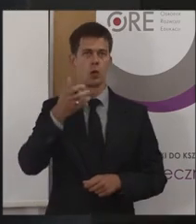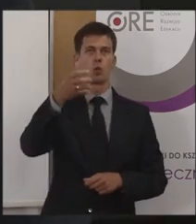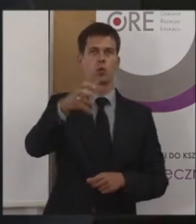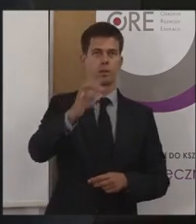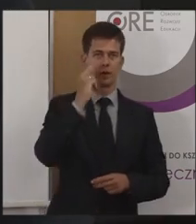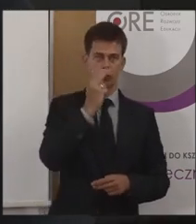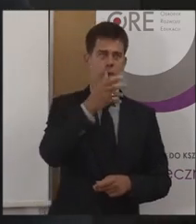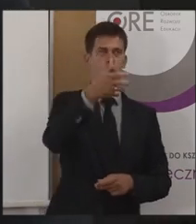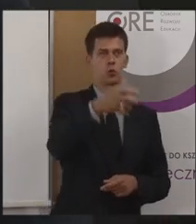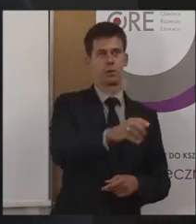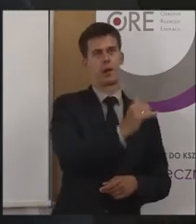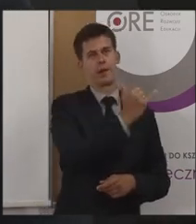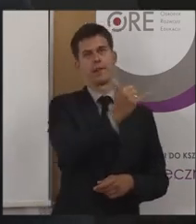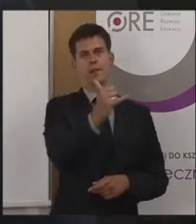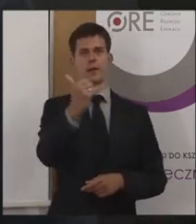Natomiast